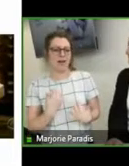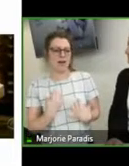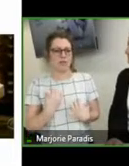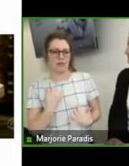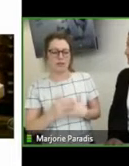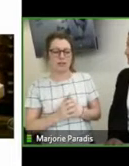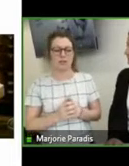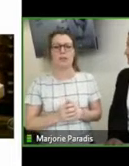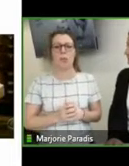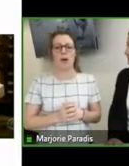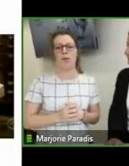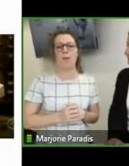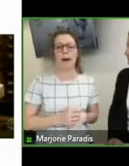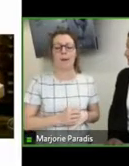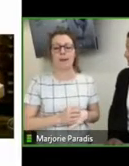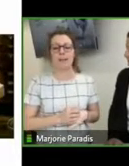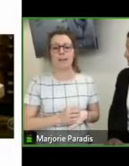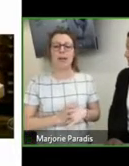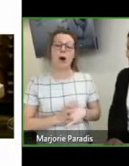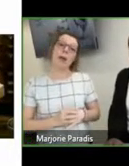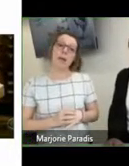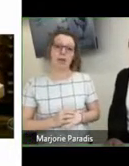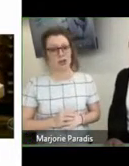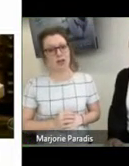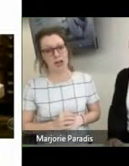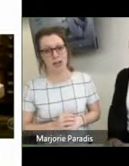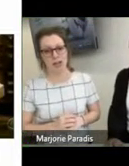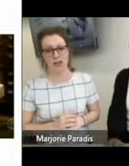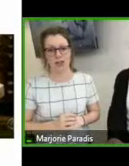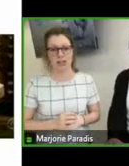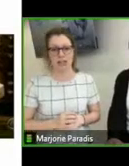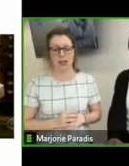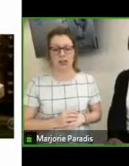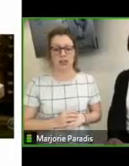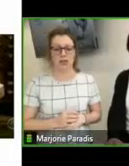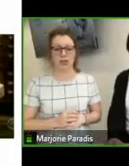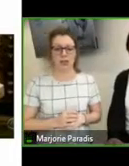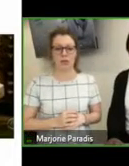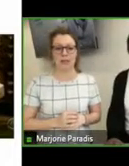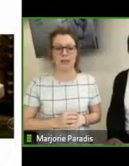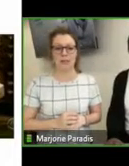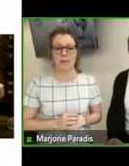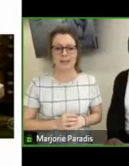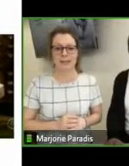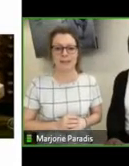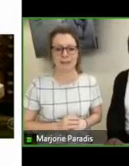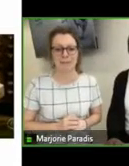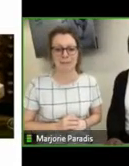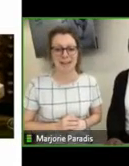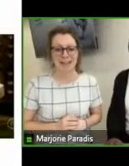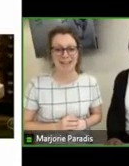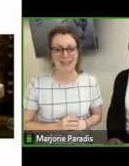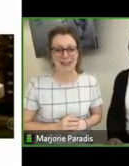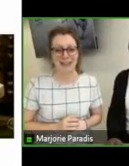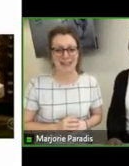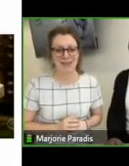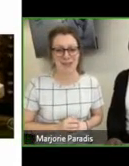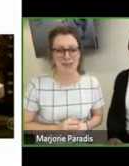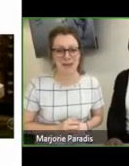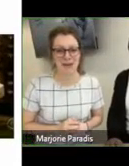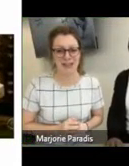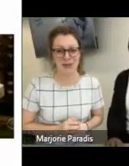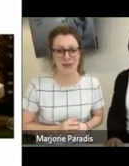petite angoisse collective qu'on peut avoir par rapport à ça. On en parlera durant l'atelier, là, durant le webinaire, c'est bien certain. Donc, merci